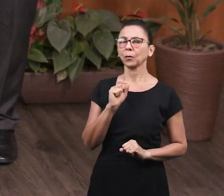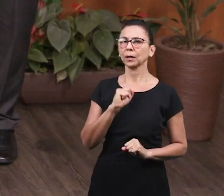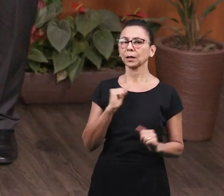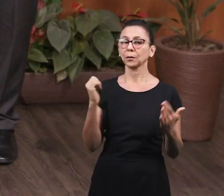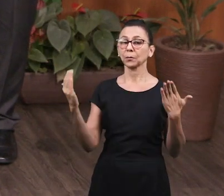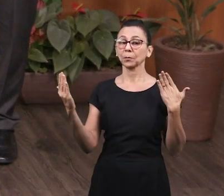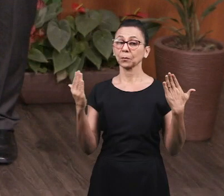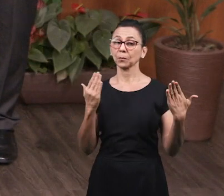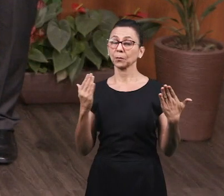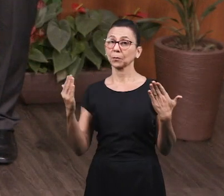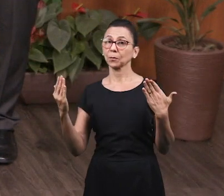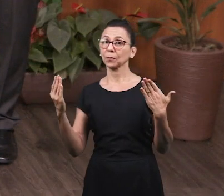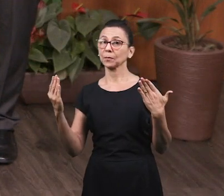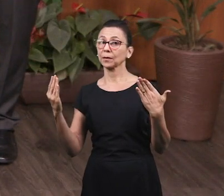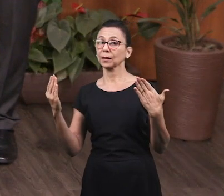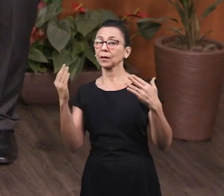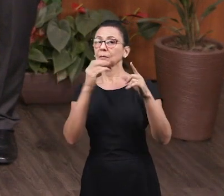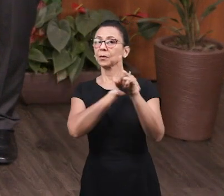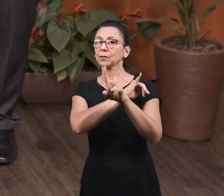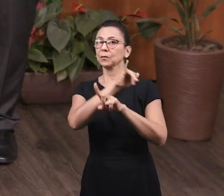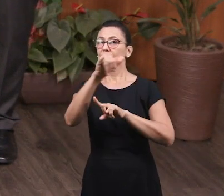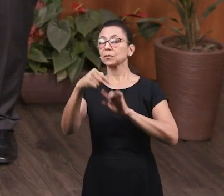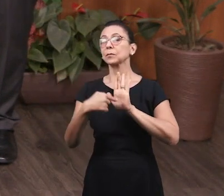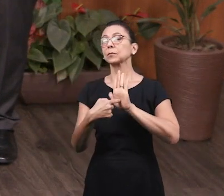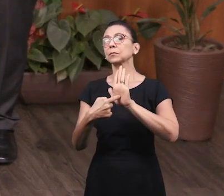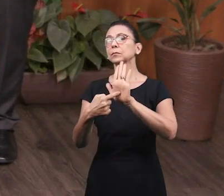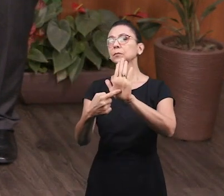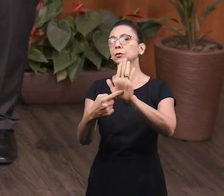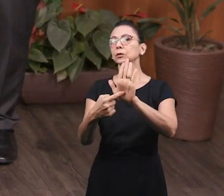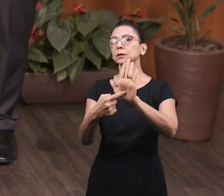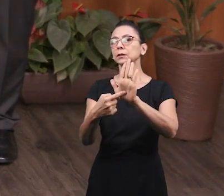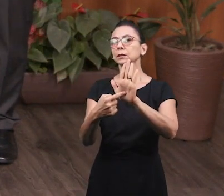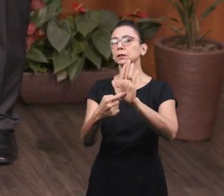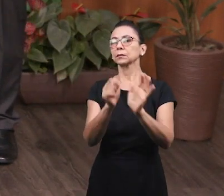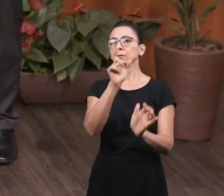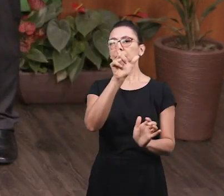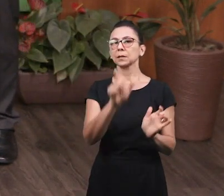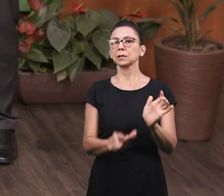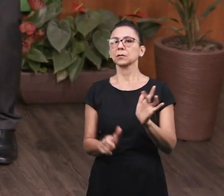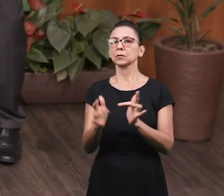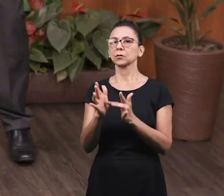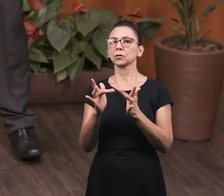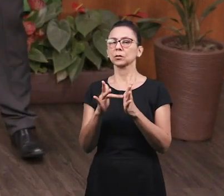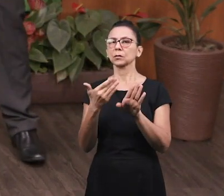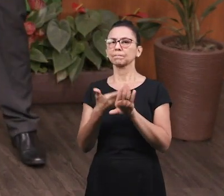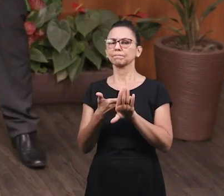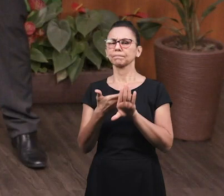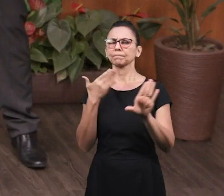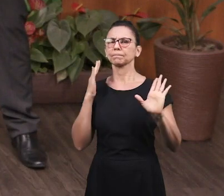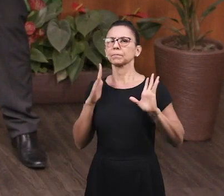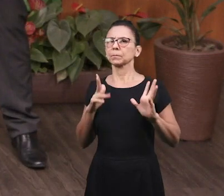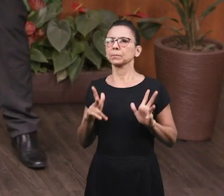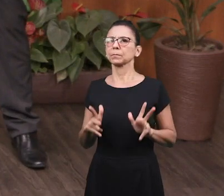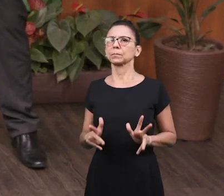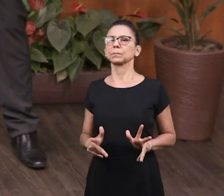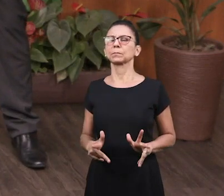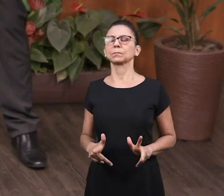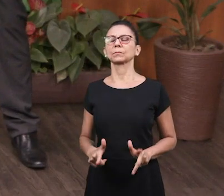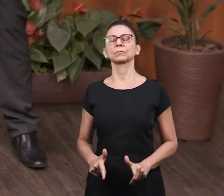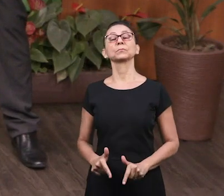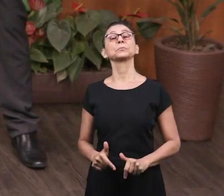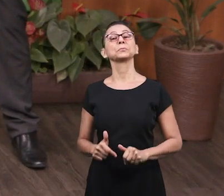parallèle prophétique qui pointait vers la sainteté du Seigneur Jésus. Et avec